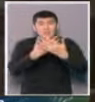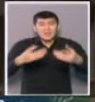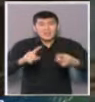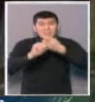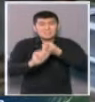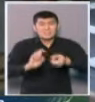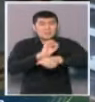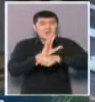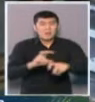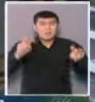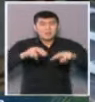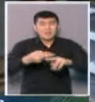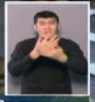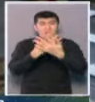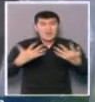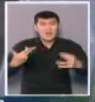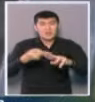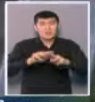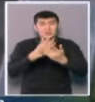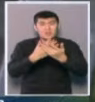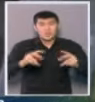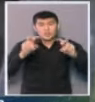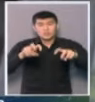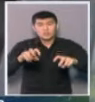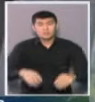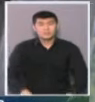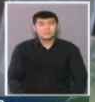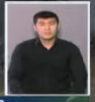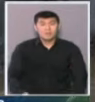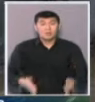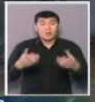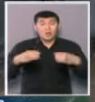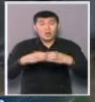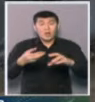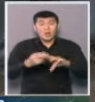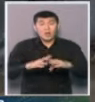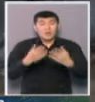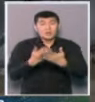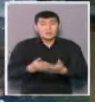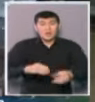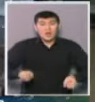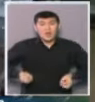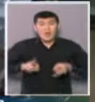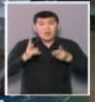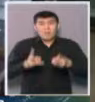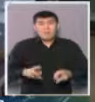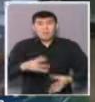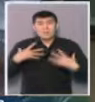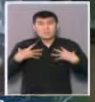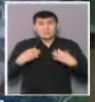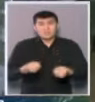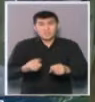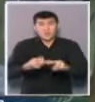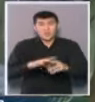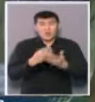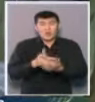паразиты, обитающие на них, разные виды микробов и бактерий внутри их организма. Персонал находится в зоне повышенной опасности для здоровья. Но, по